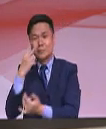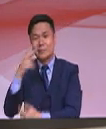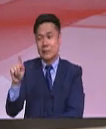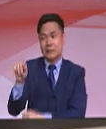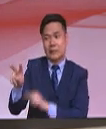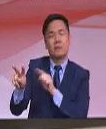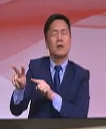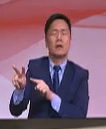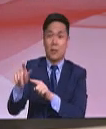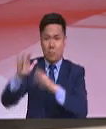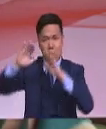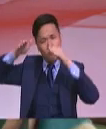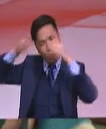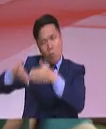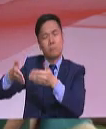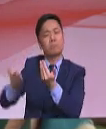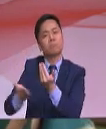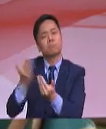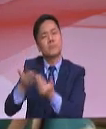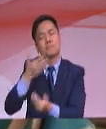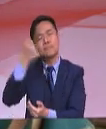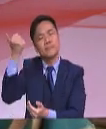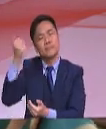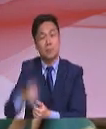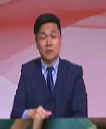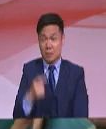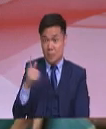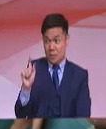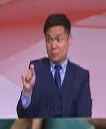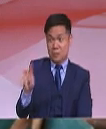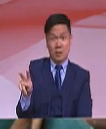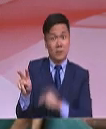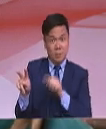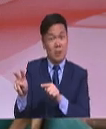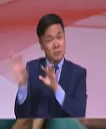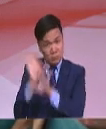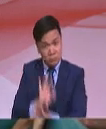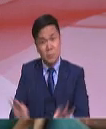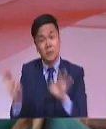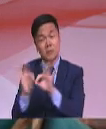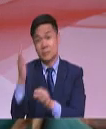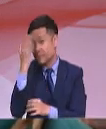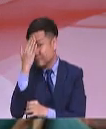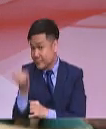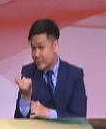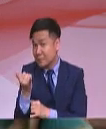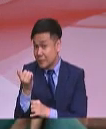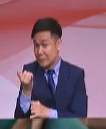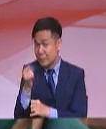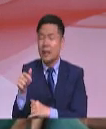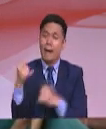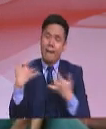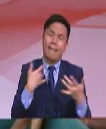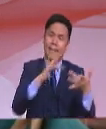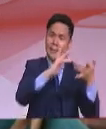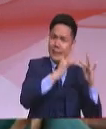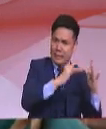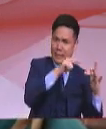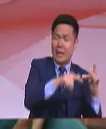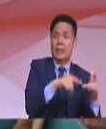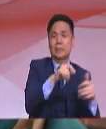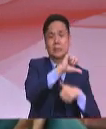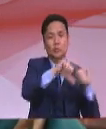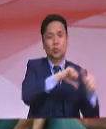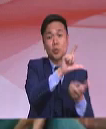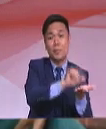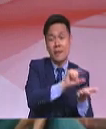disiarkan lebih berfokus. Okey, TV itu masih sangat penting masa sekarang ni, walaupun adanya internet dan juga social media